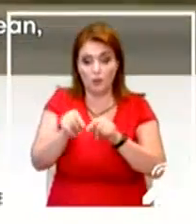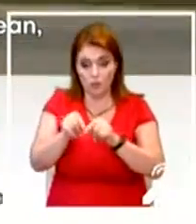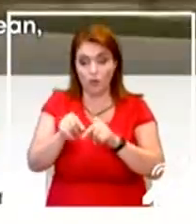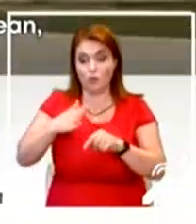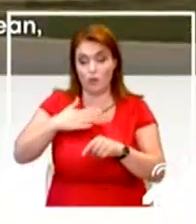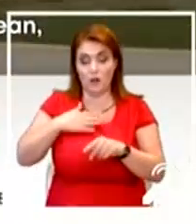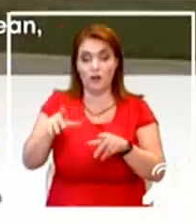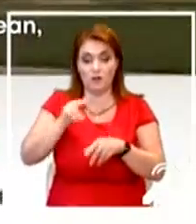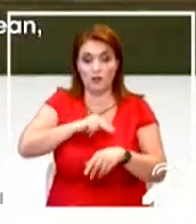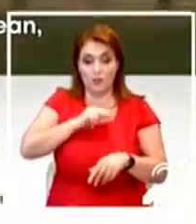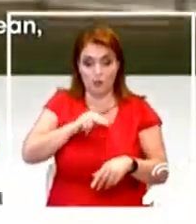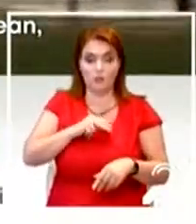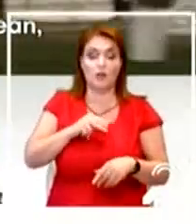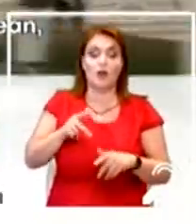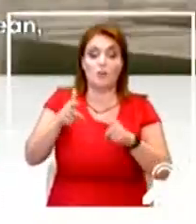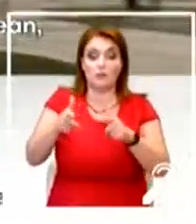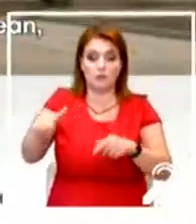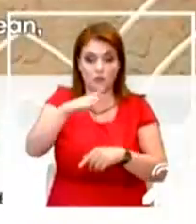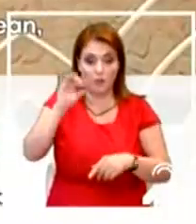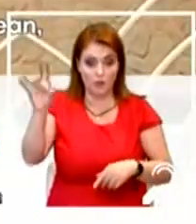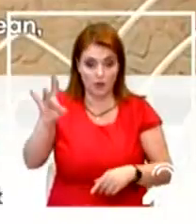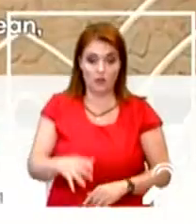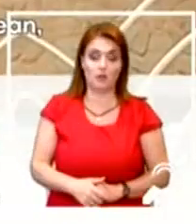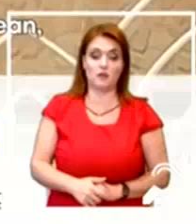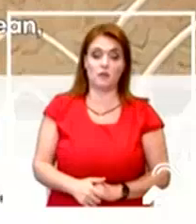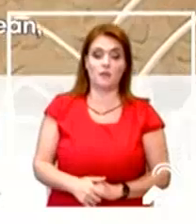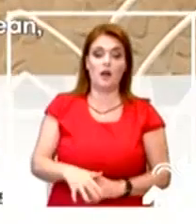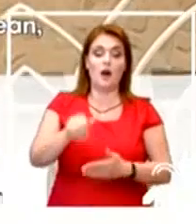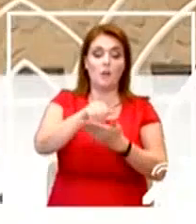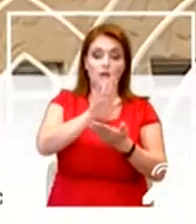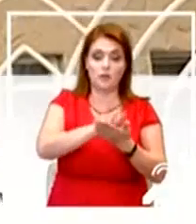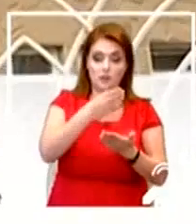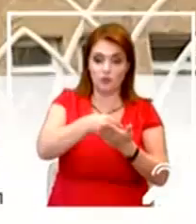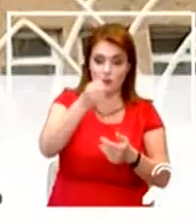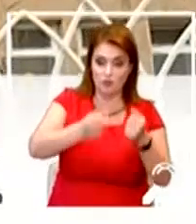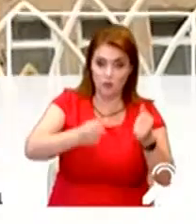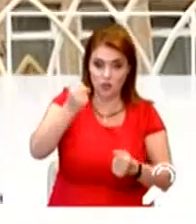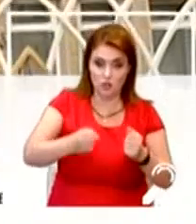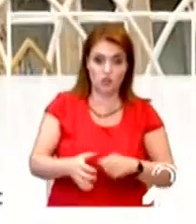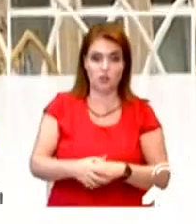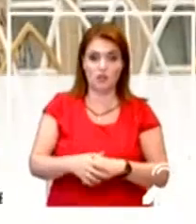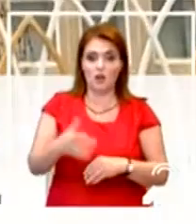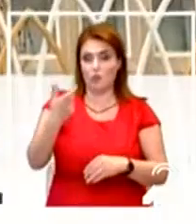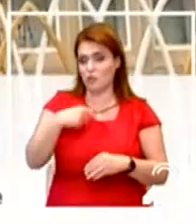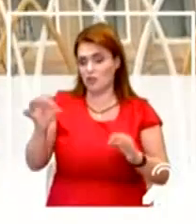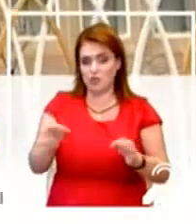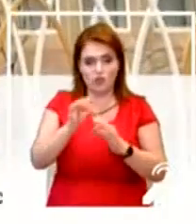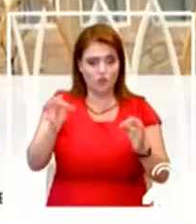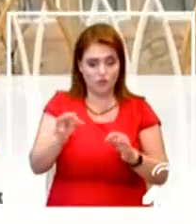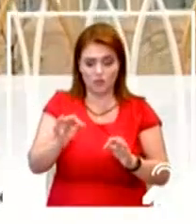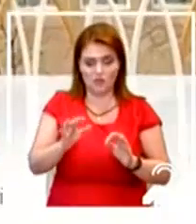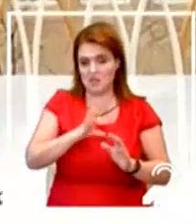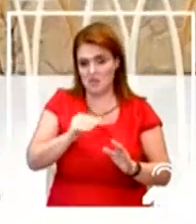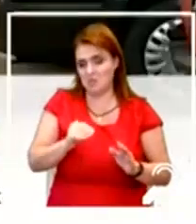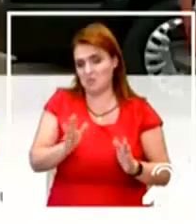teritoriul transnistrean ca persoane fizice, ne-am înregistrat cu automobil, am trecut, nu am avut echipament nimic cu noi atunci, dar